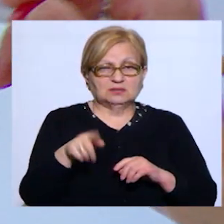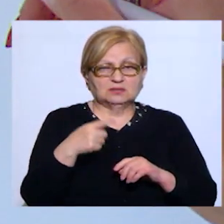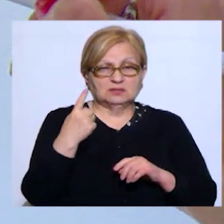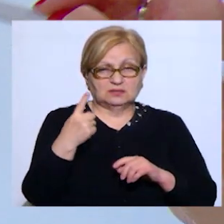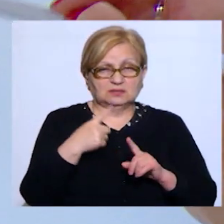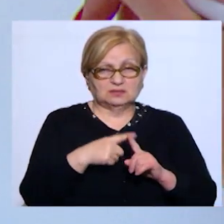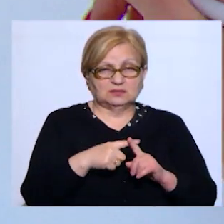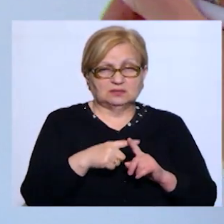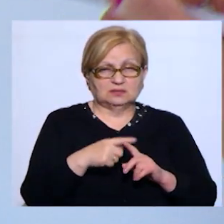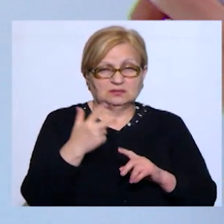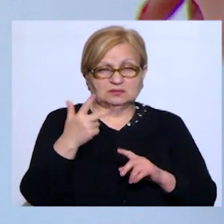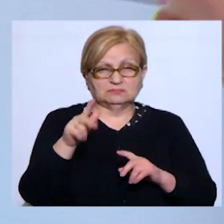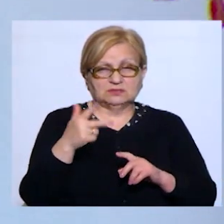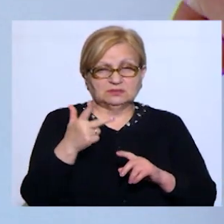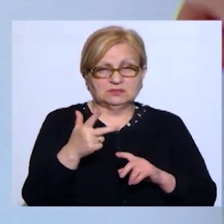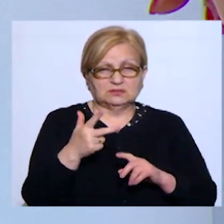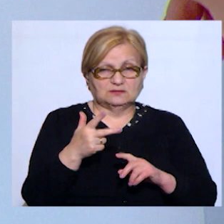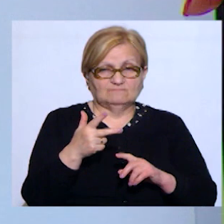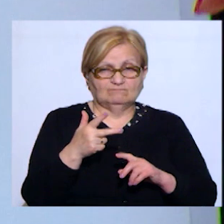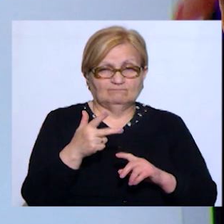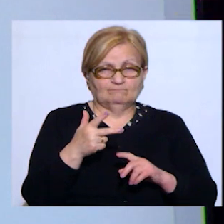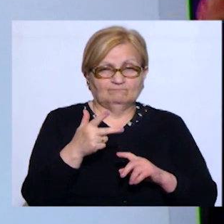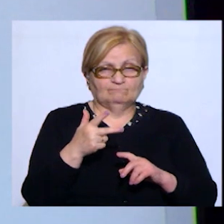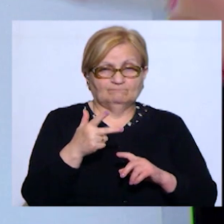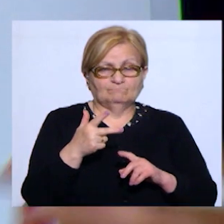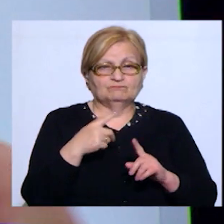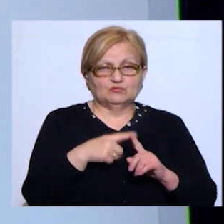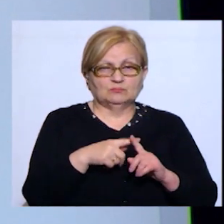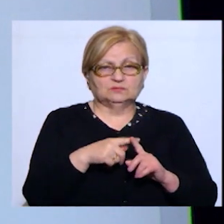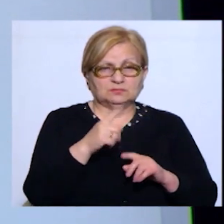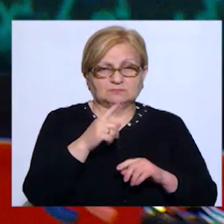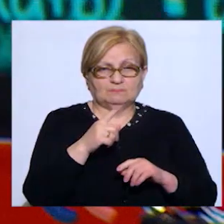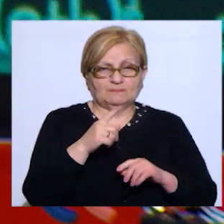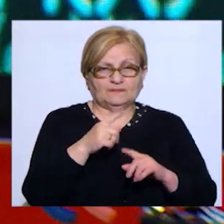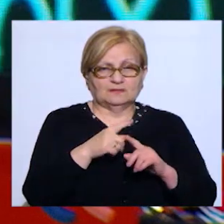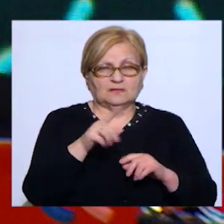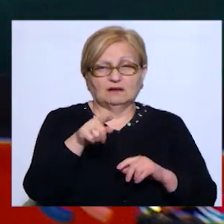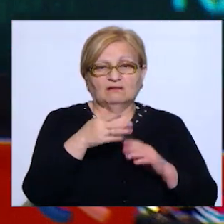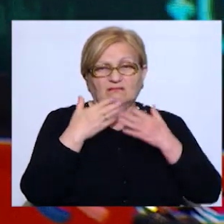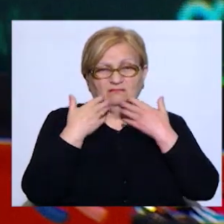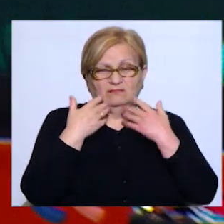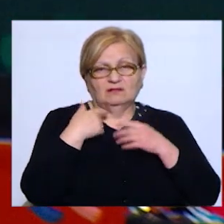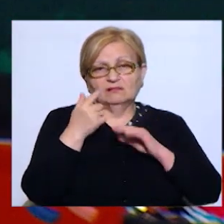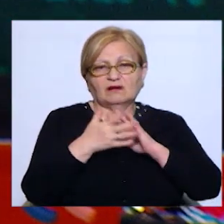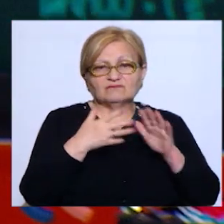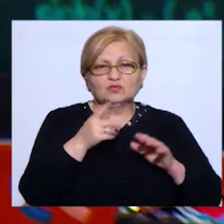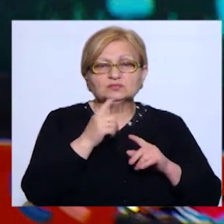3.1 მიუმატო 3.3, მიუმატო 1.2 და მიუმატო x. აქედან მარტივად შეგვიძლია